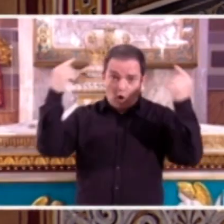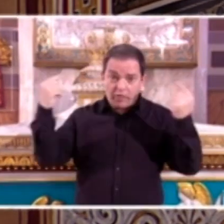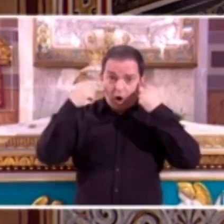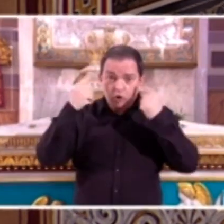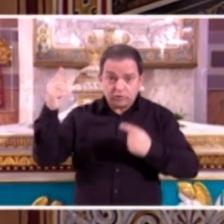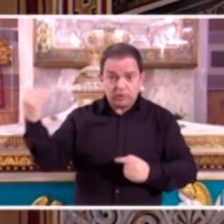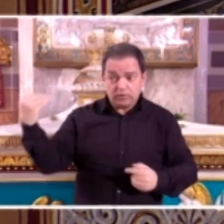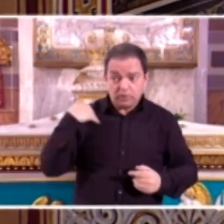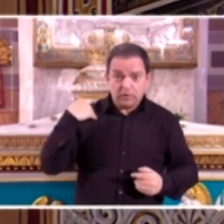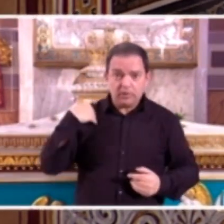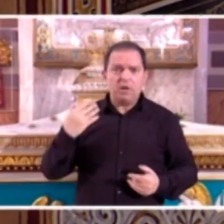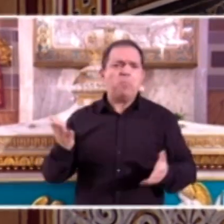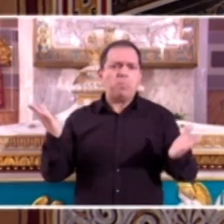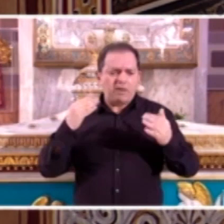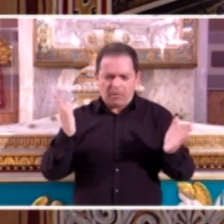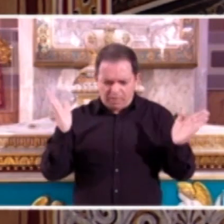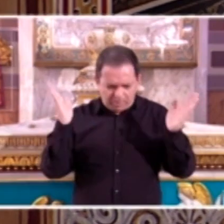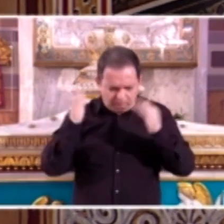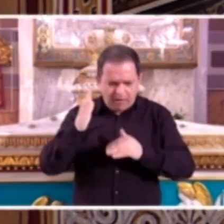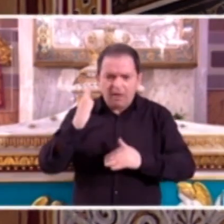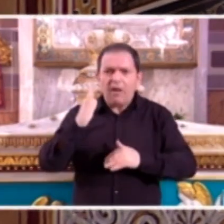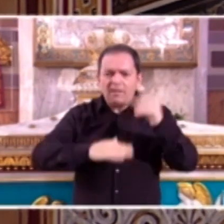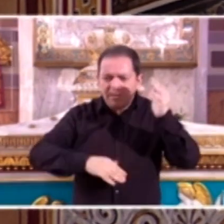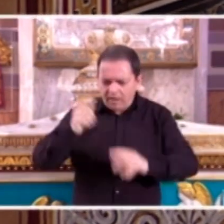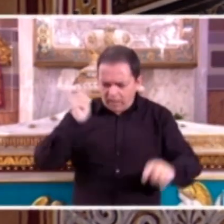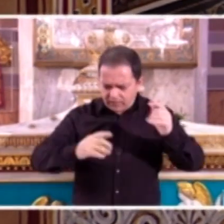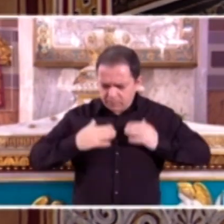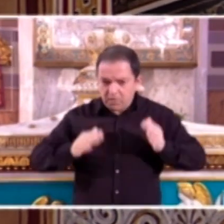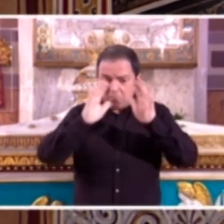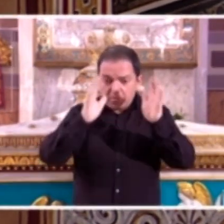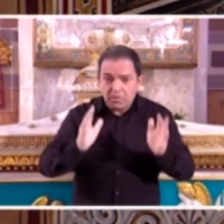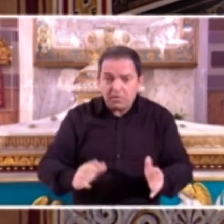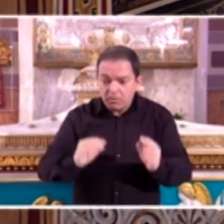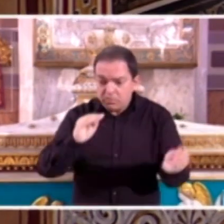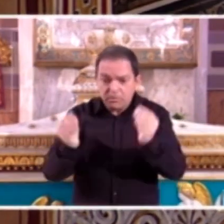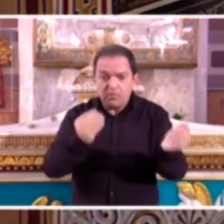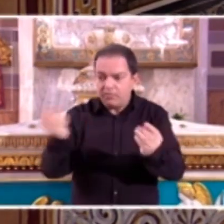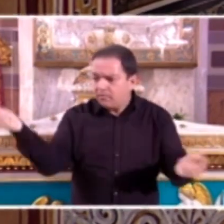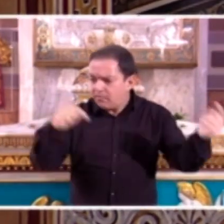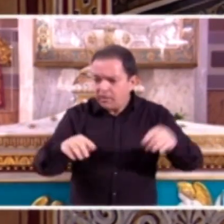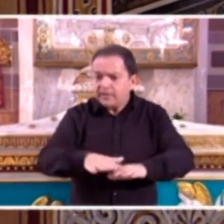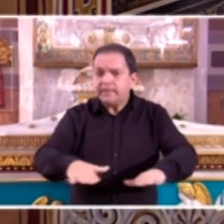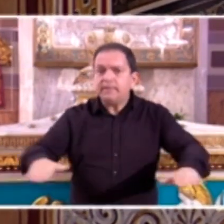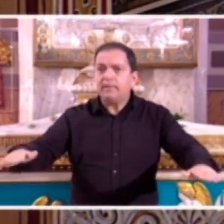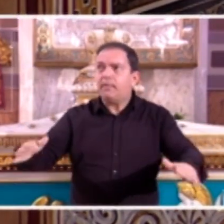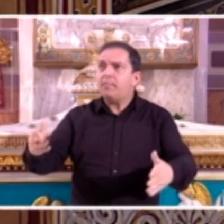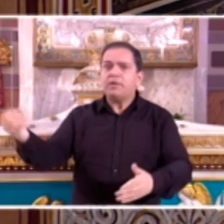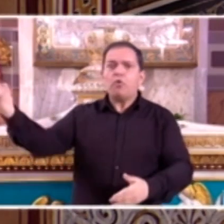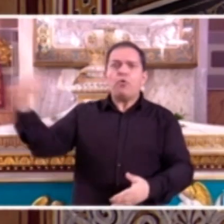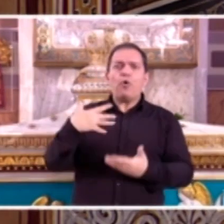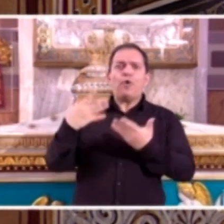κάλεσε από την ανυπαρξία στην ύπαρξη και ως εκ τούτου, ως θείο